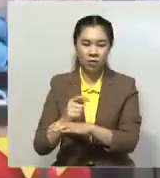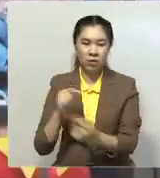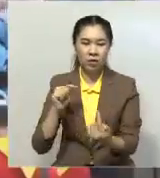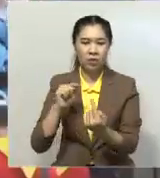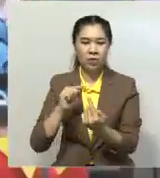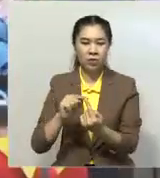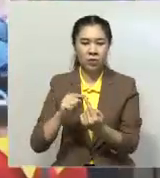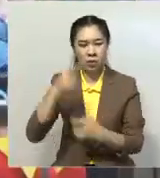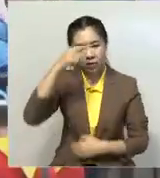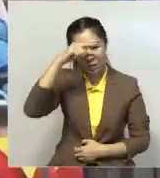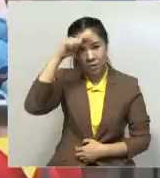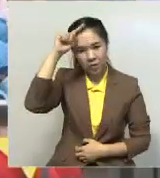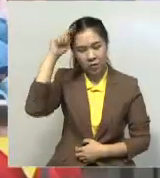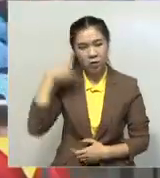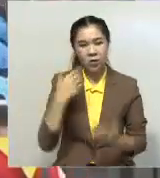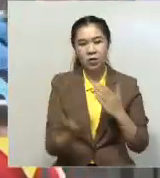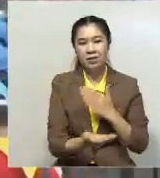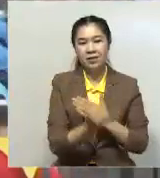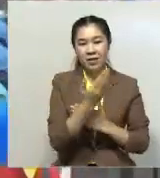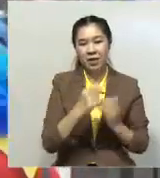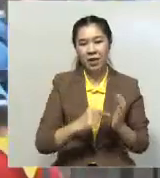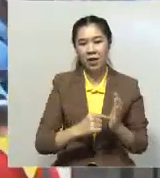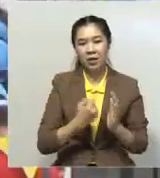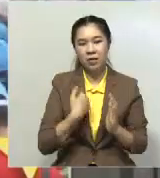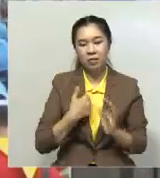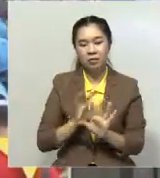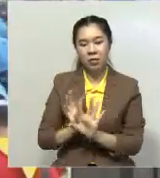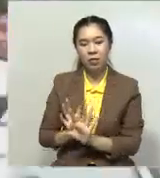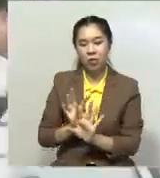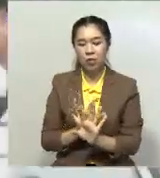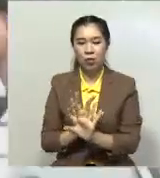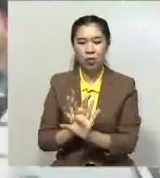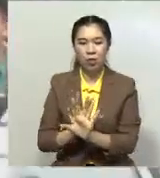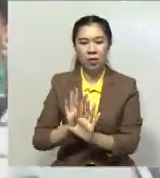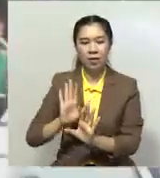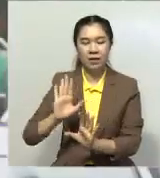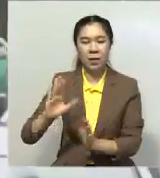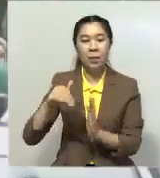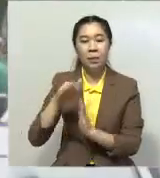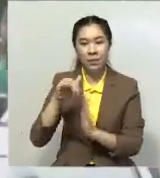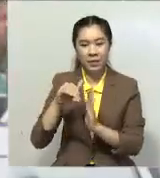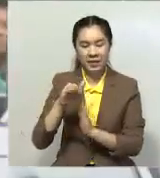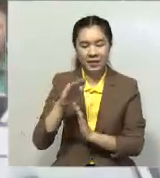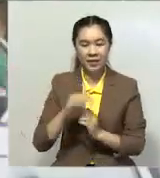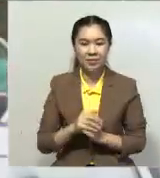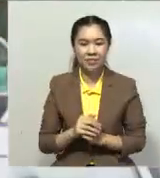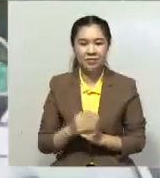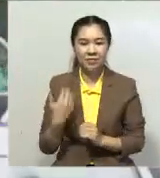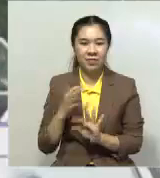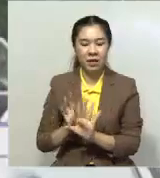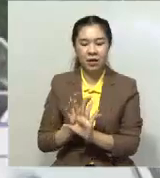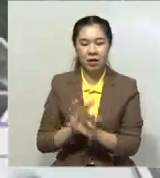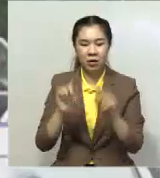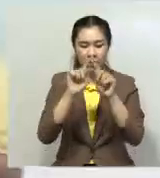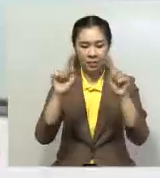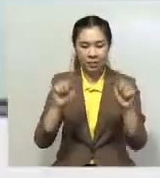าตุดอยตุงมีพิธีตั้งแต่ในช่วงเช้าเริ่มจากการตั้งขบวนแห่ตามธรรมเนียมประเพณีล้านนาโดยด้านหน้าขบวนอัญเชิญพระบรม